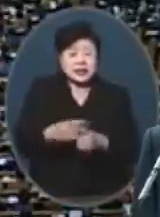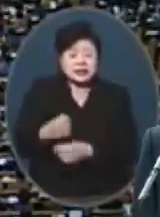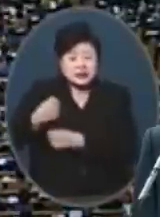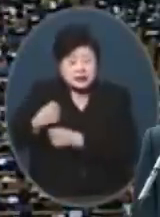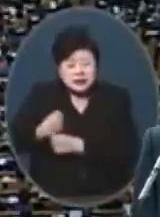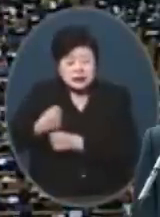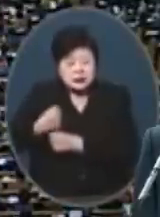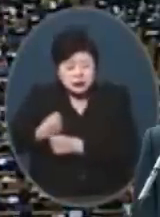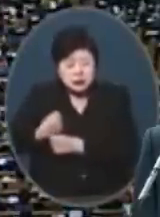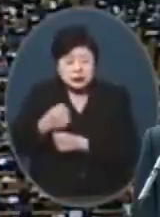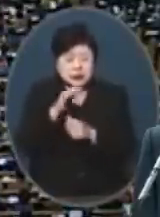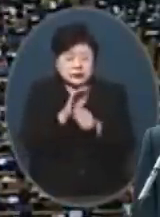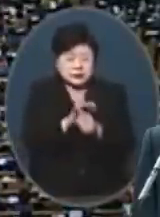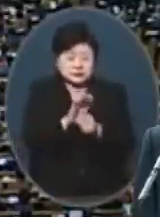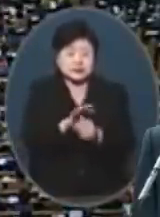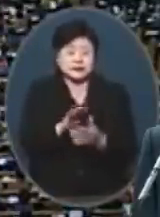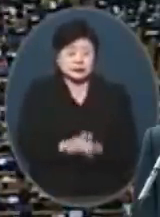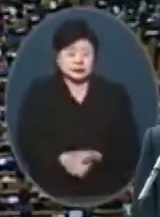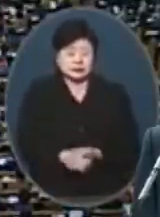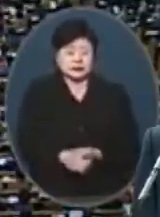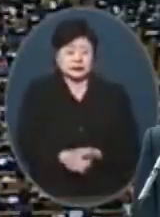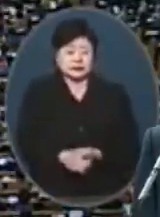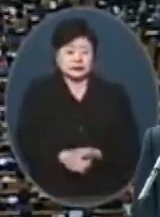십자가를 짊어지고